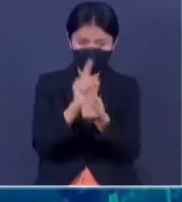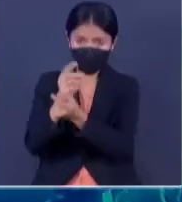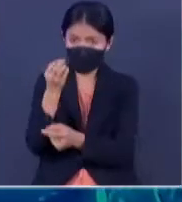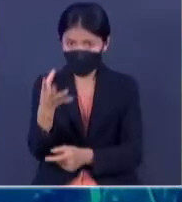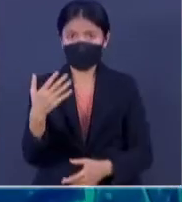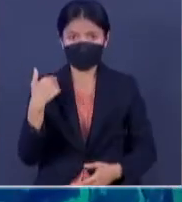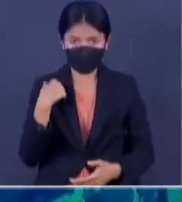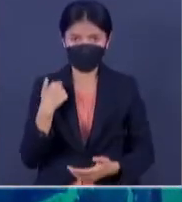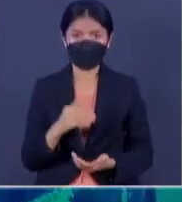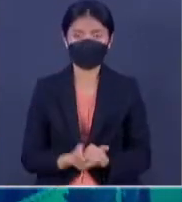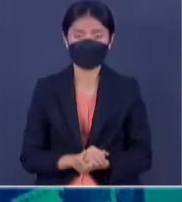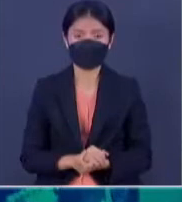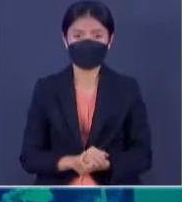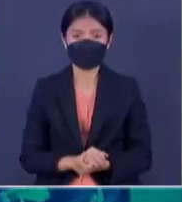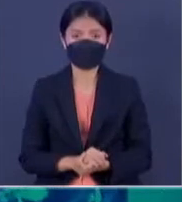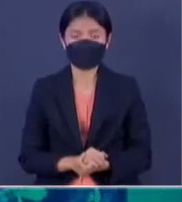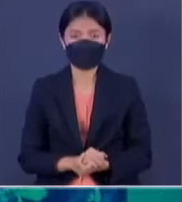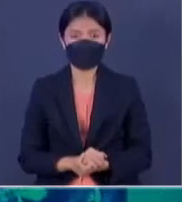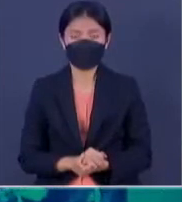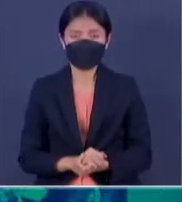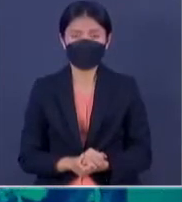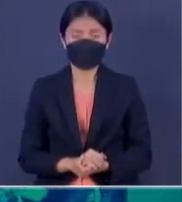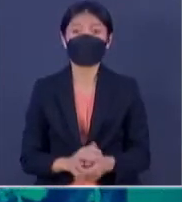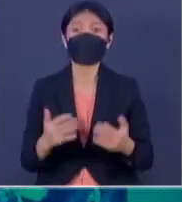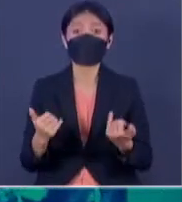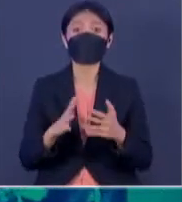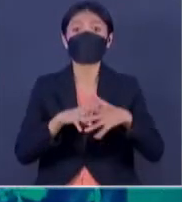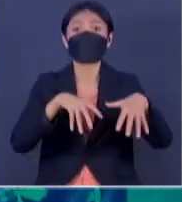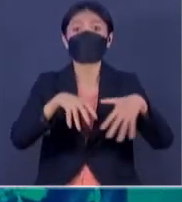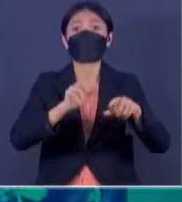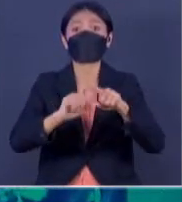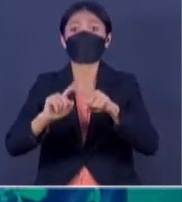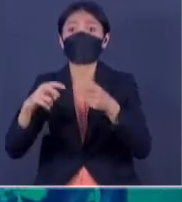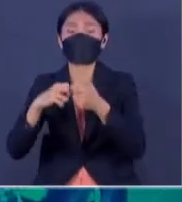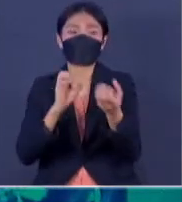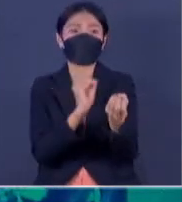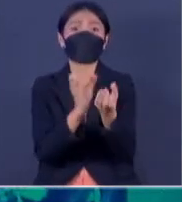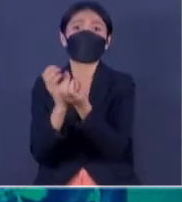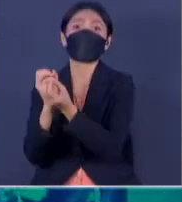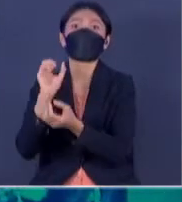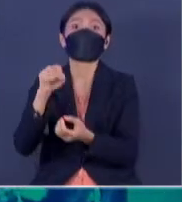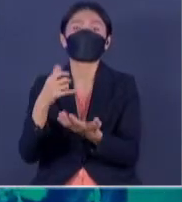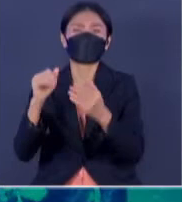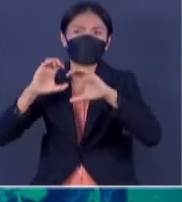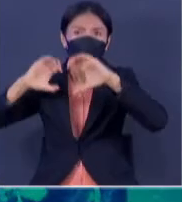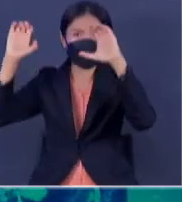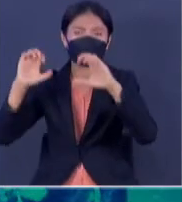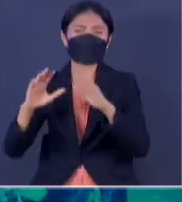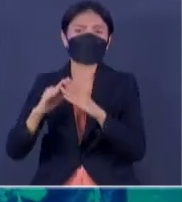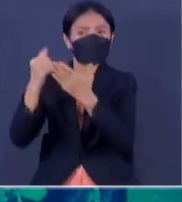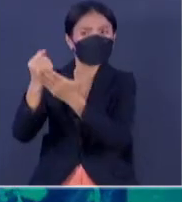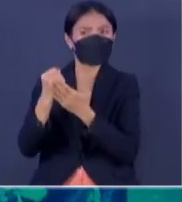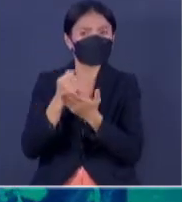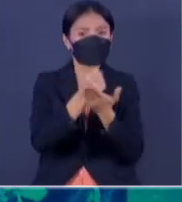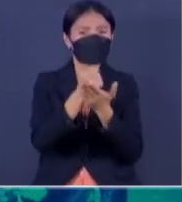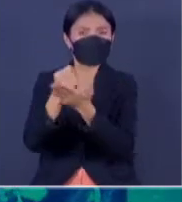สถานการณ์เป็นอย่างนี้จริงๆนะครับคุณผู้ชมครับเมื่อทุกคนได้รับผลกระทบเนี่ยก็ต่างจะดูว่ามาตรการเยียวยาของภาครัฐมันจะทันท่วงทีหรือเปล่า